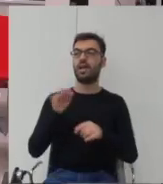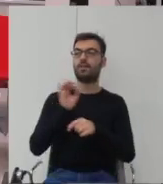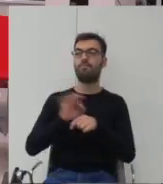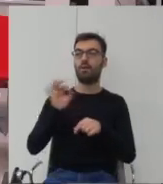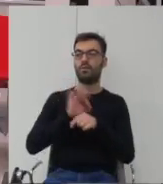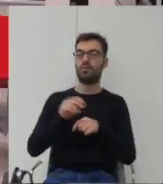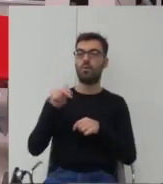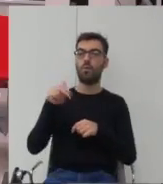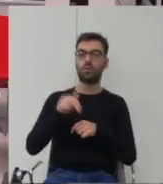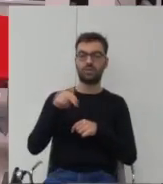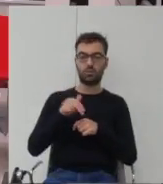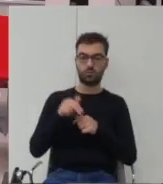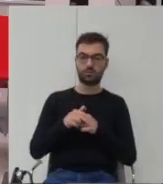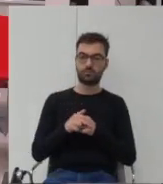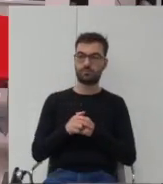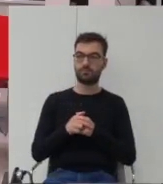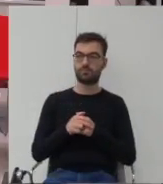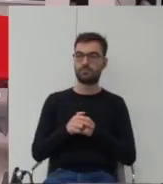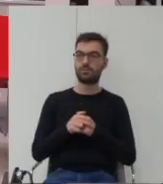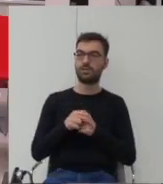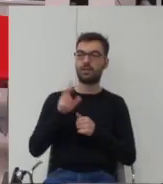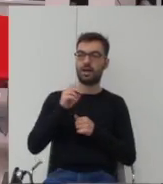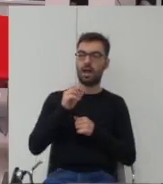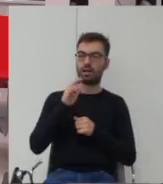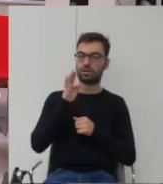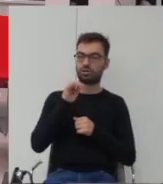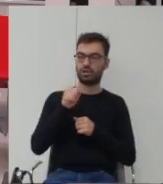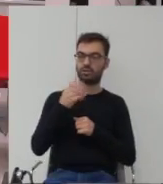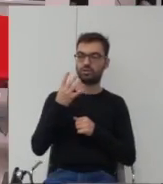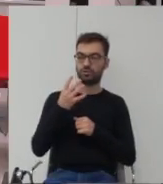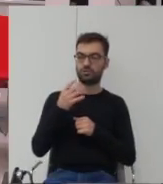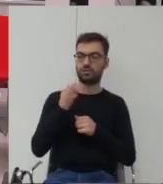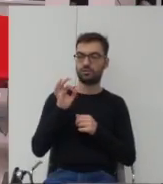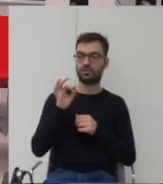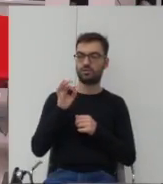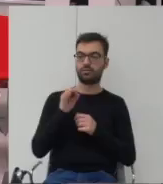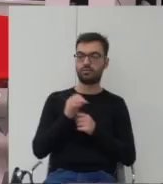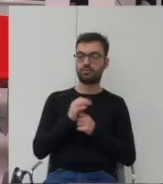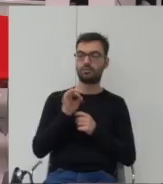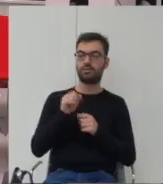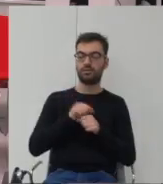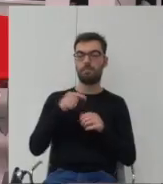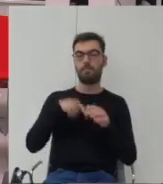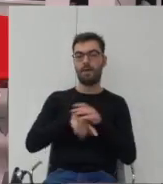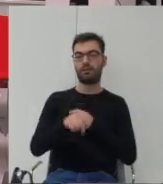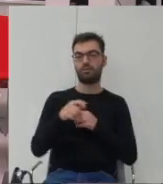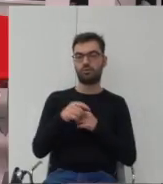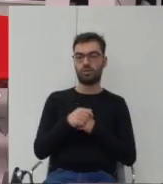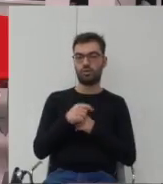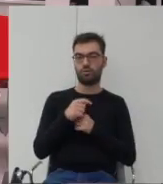projektowano Ursynów, dokładny adres Herbsta 4, w tej chwili tam jest metro Stokłosy, też 100